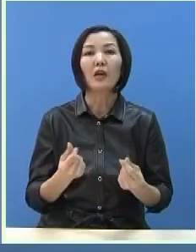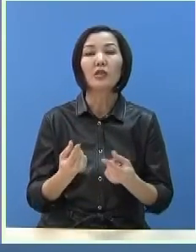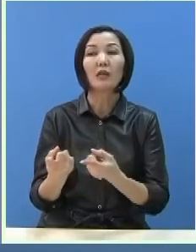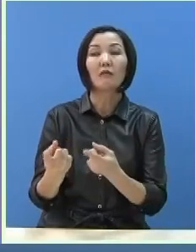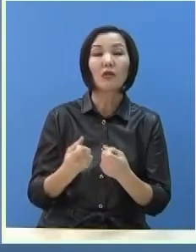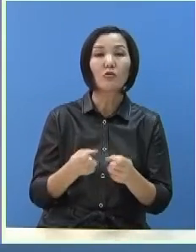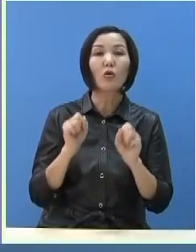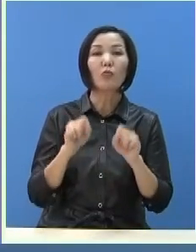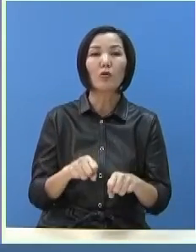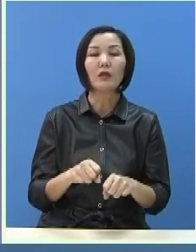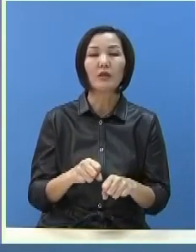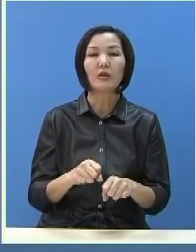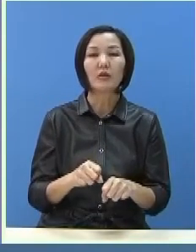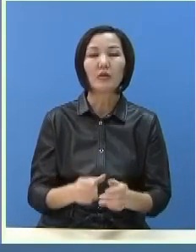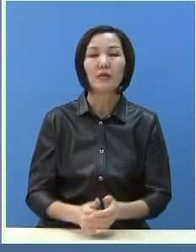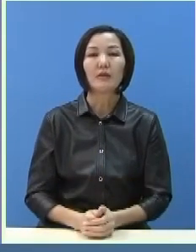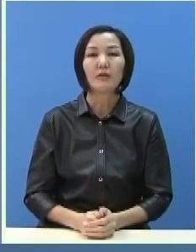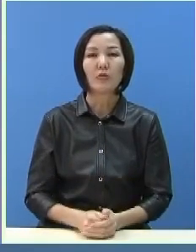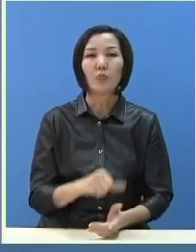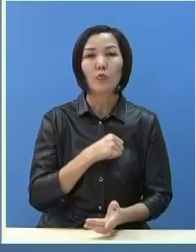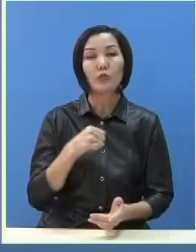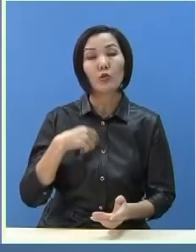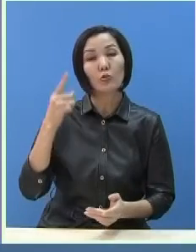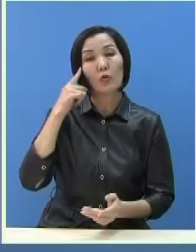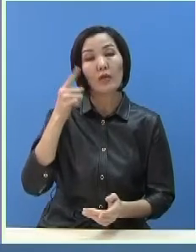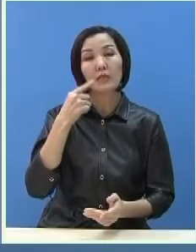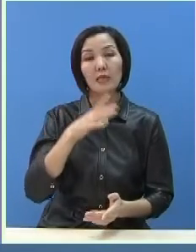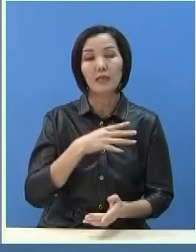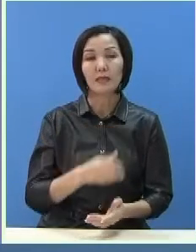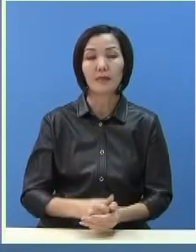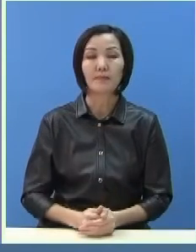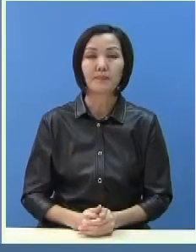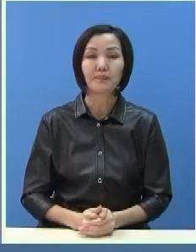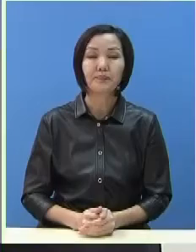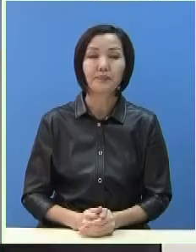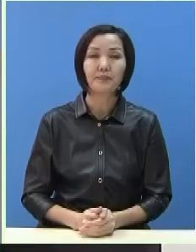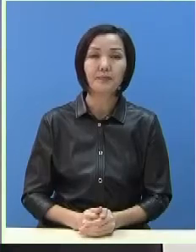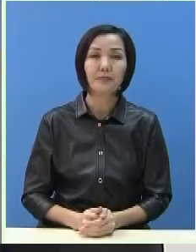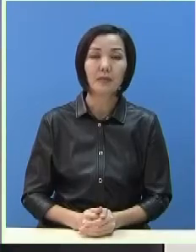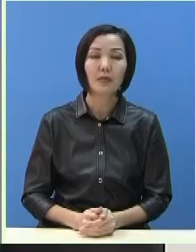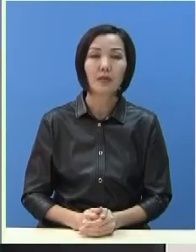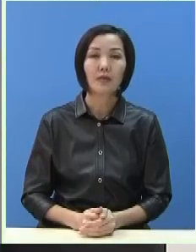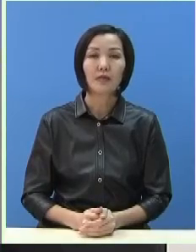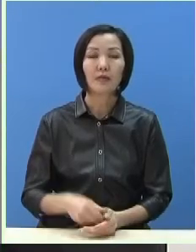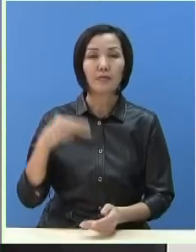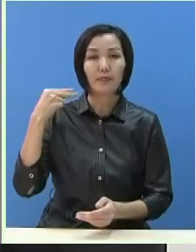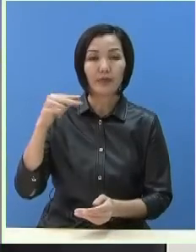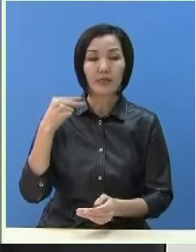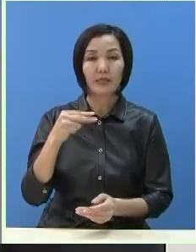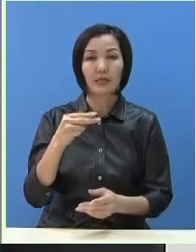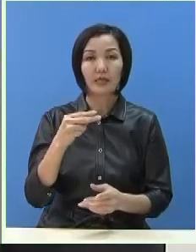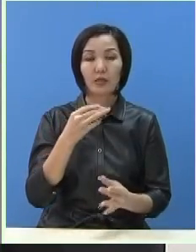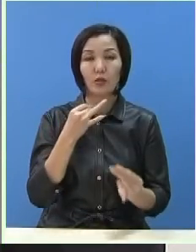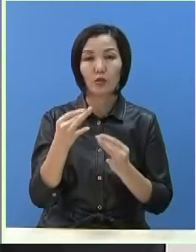Жалпы бұл жағынан пікірлеріңіз қандай? Енді қазір кеше өзі президенттің сұхбатында